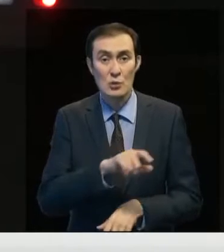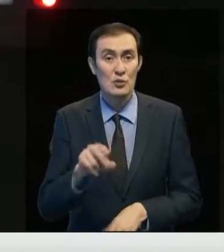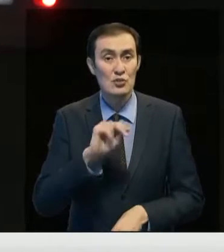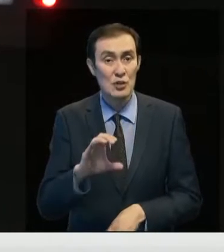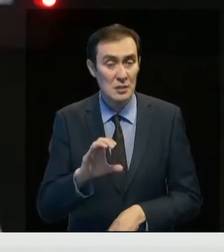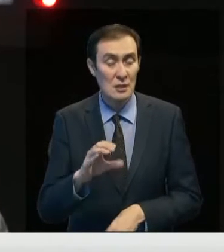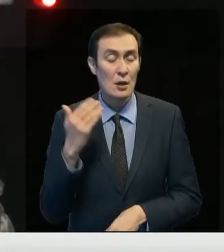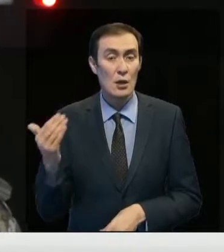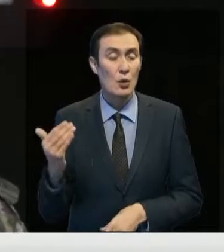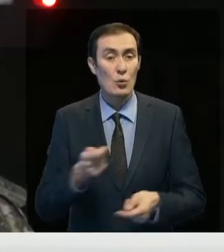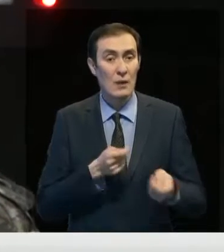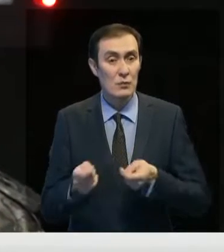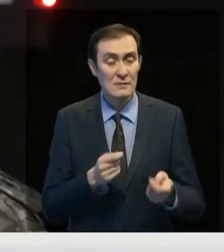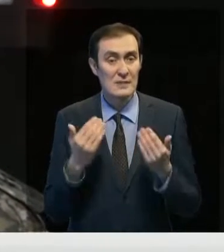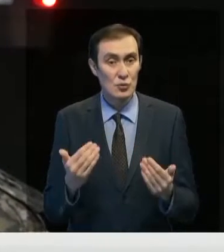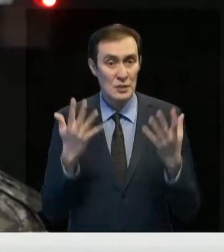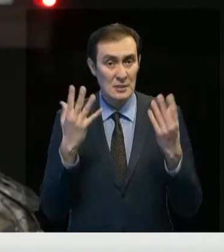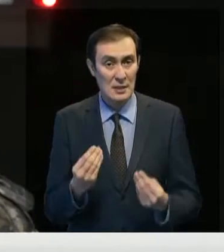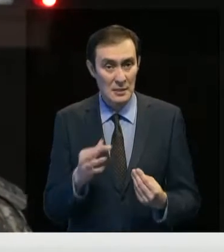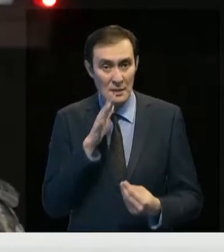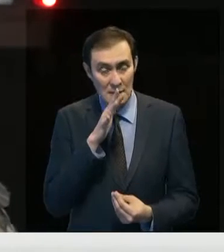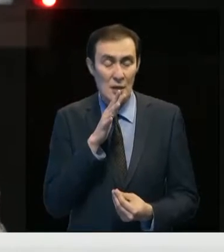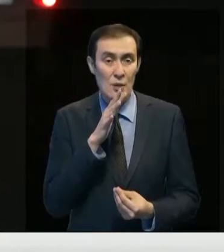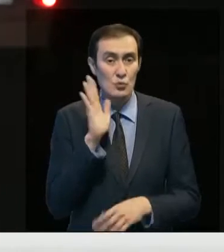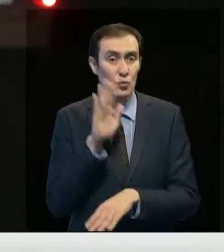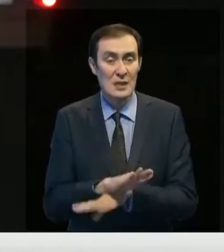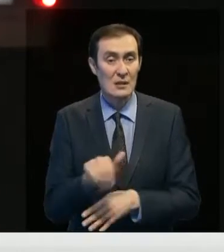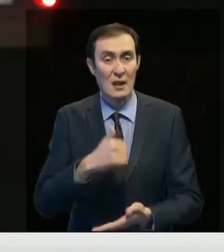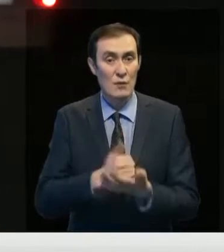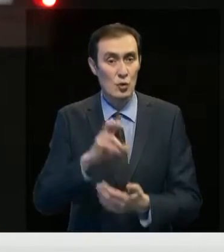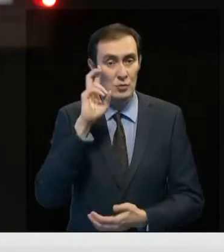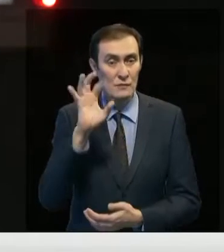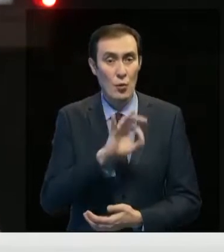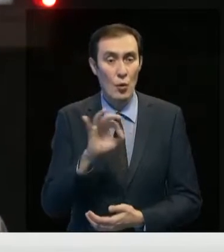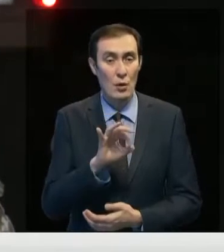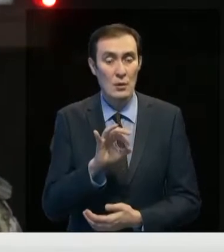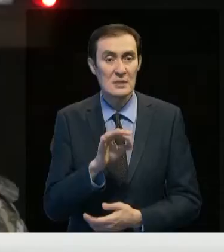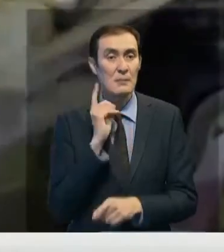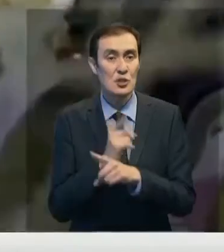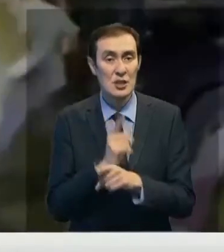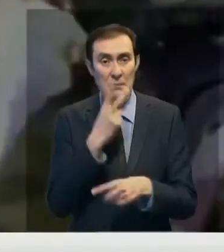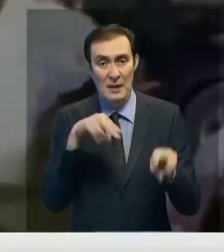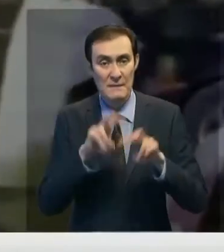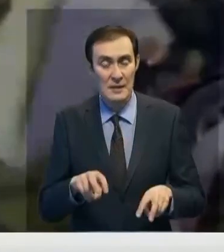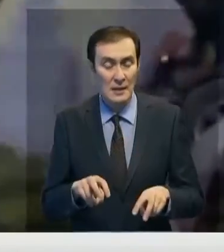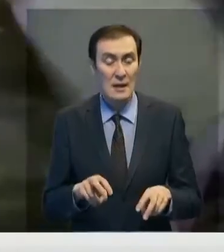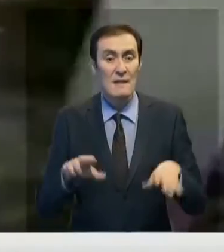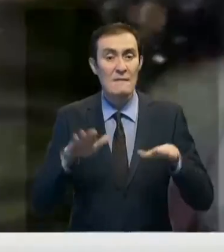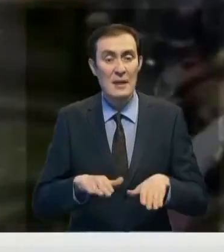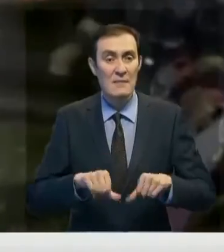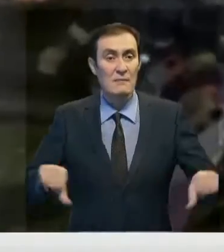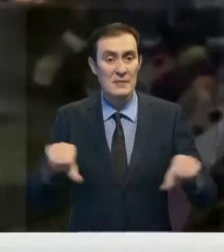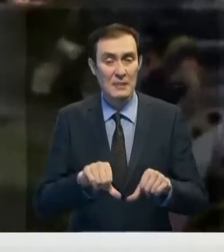ЧС ввиду того, что на сегодняшний момент действует указ президента о мораторий малого бизнеса. Место взрыва оцепили,